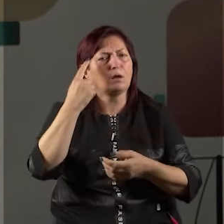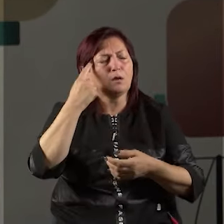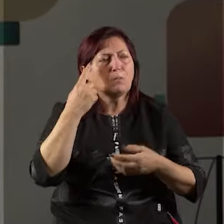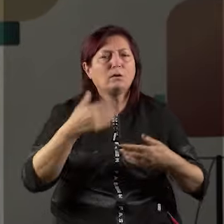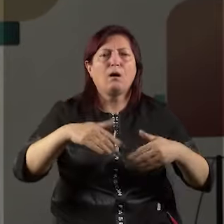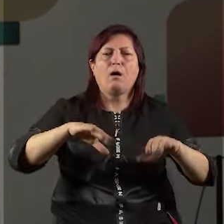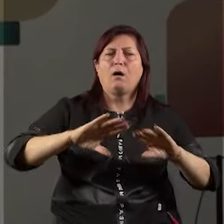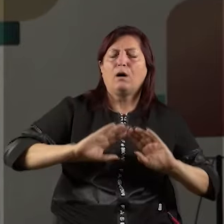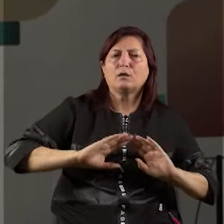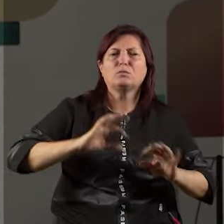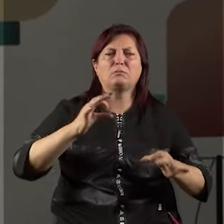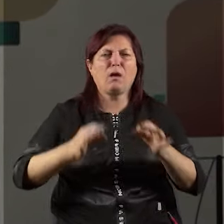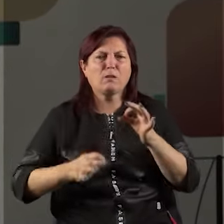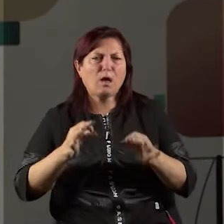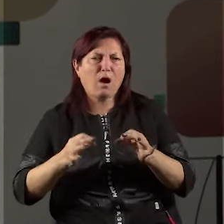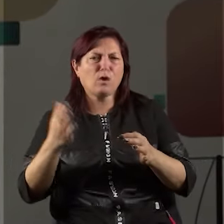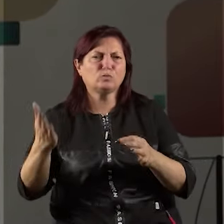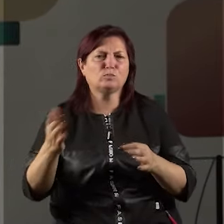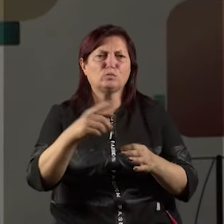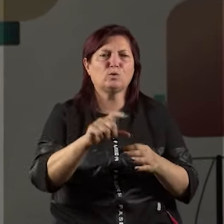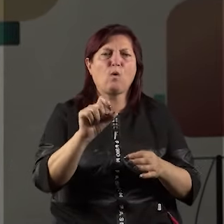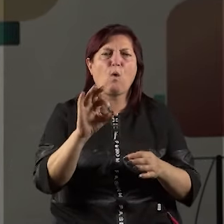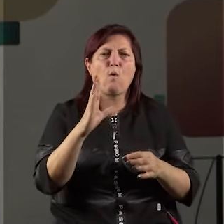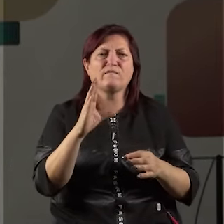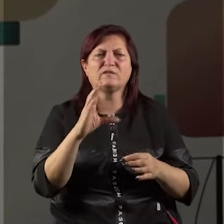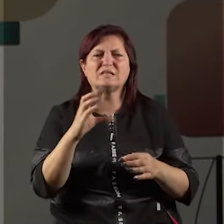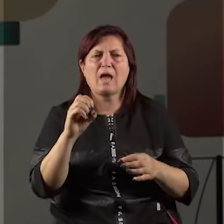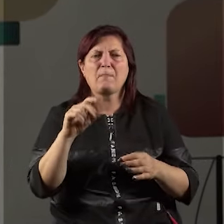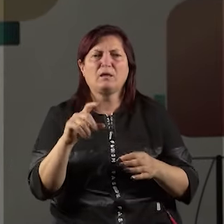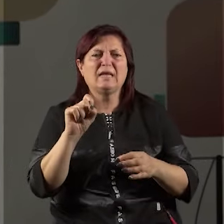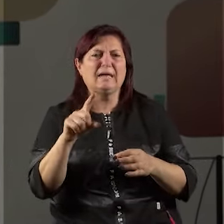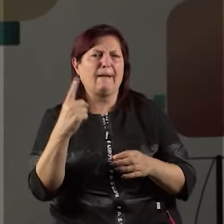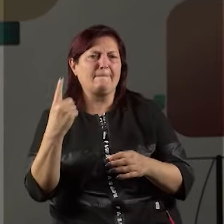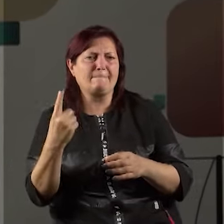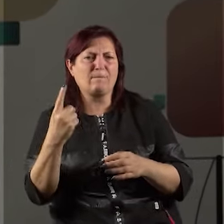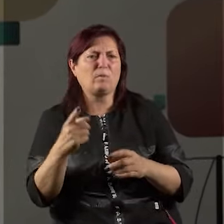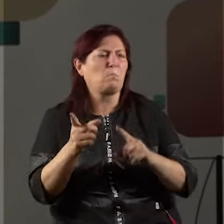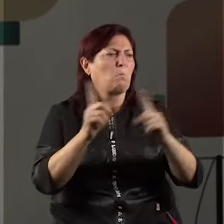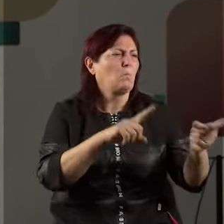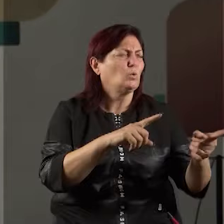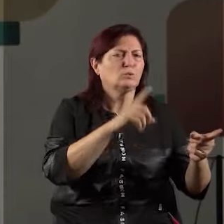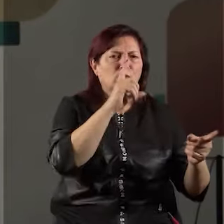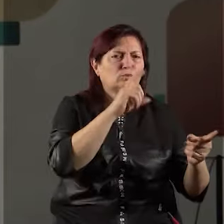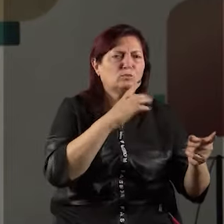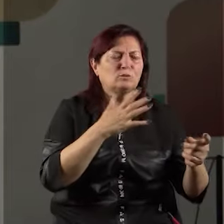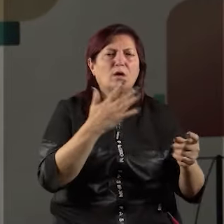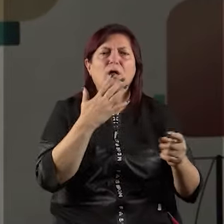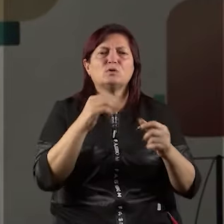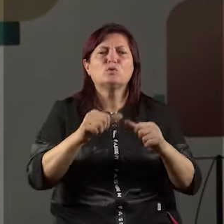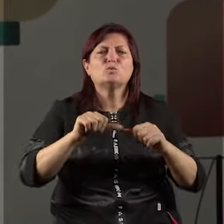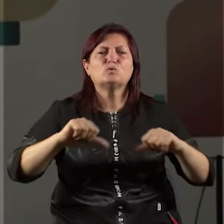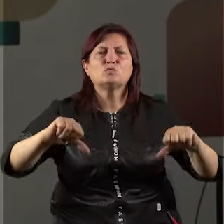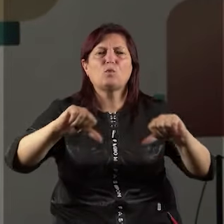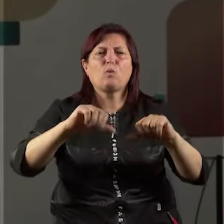առաջարկություններ են արել դատախազությունից Սոնավ Սեփյանը համեկով, մյուսը չգիտեմ որ կերպ, ազգային ժողովում քննարկման